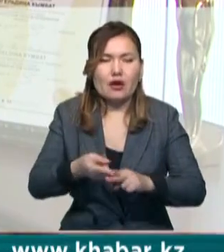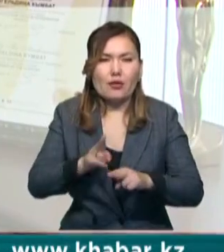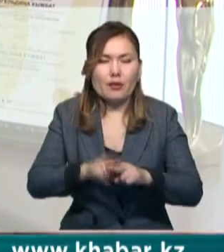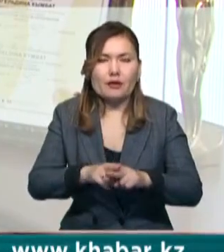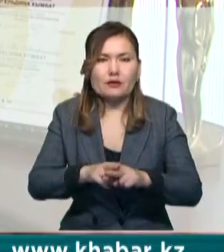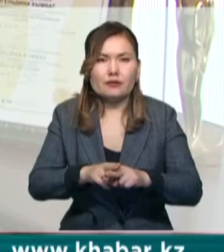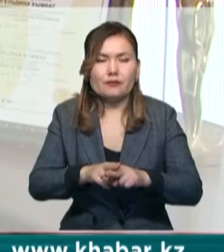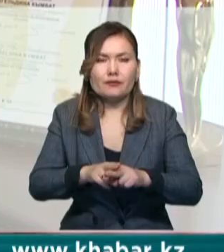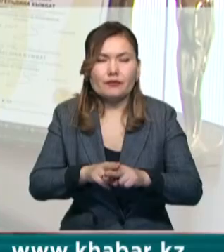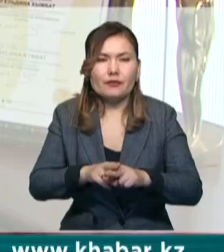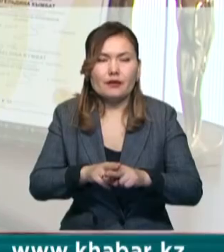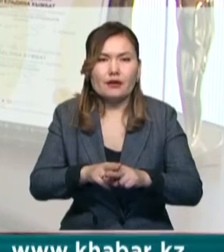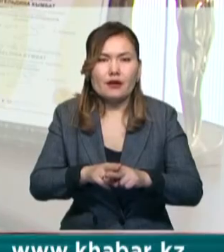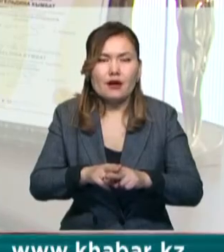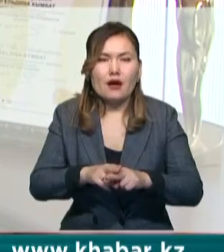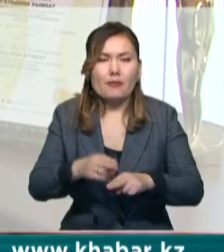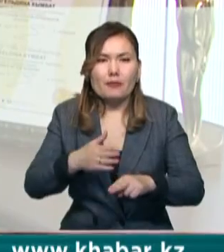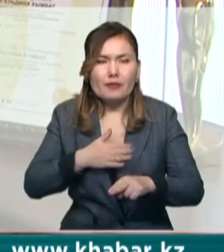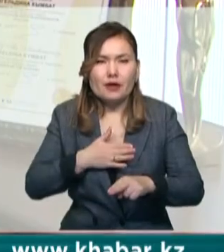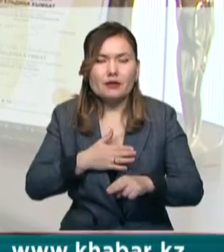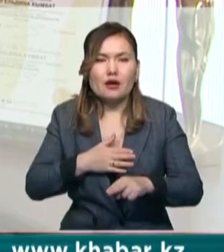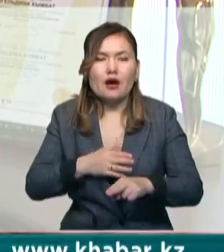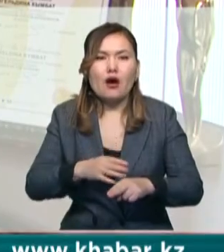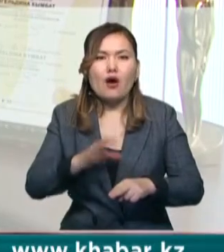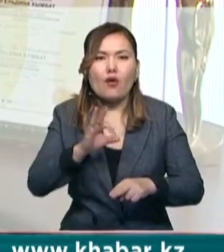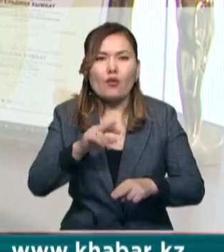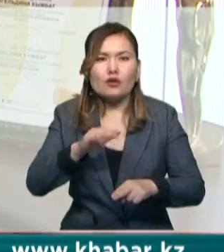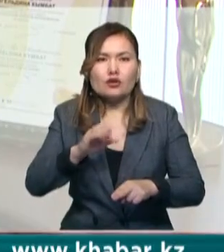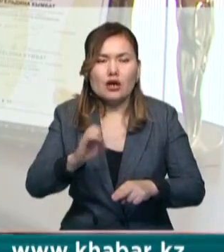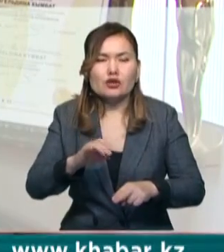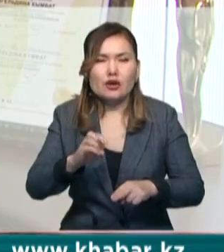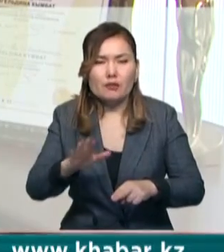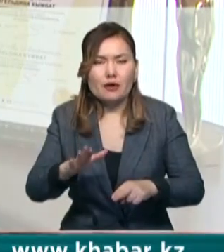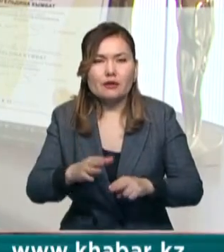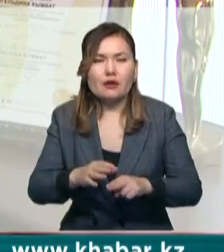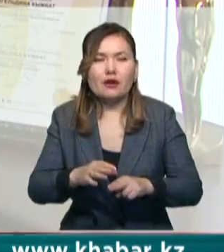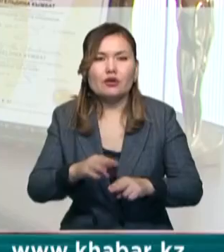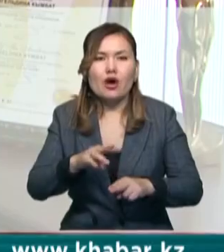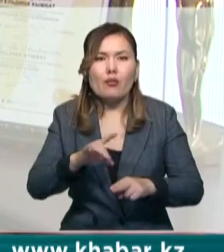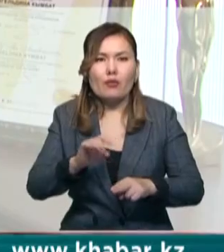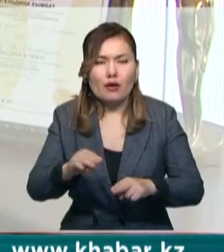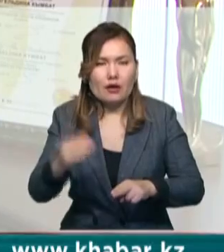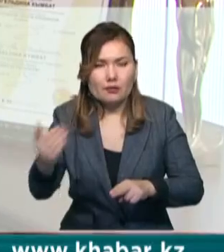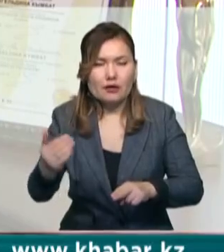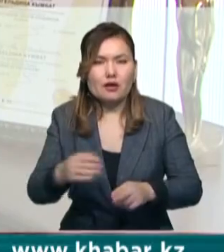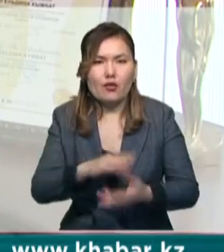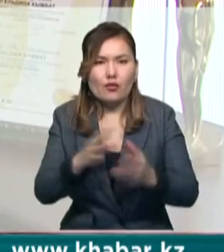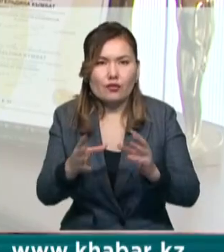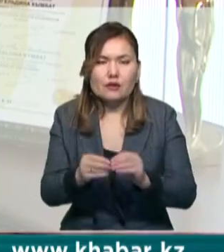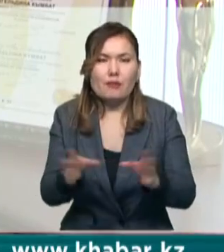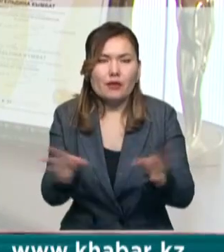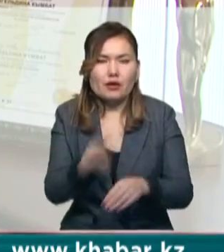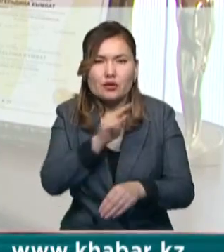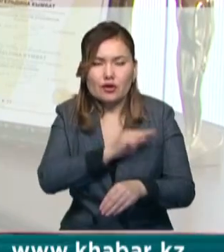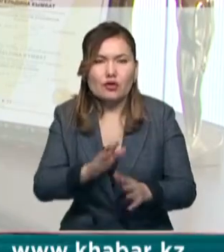Өйткені бір қатарда Олжас Сүлейменовпен, Мұрат Әуезовпен, Нұртөре Жүсіппен енді мен үшін